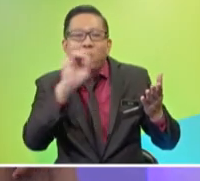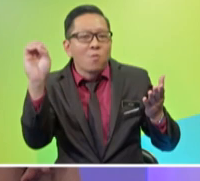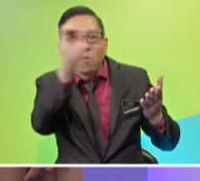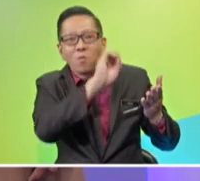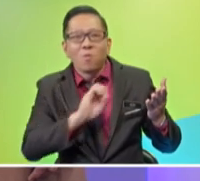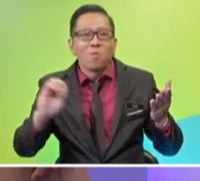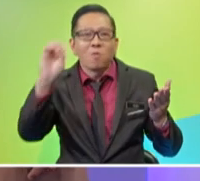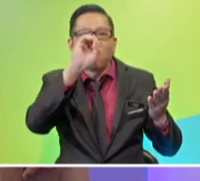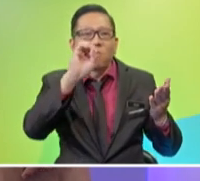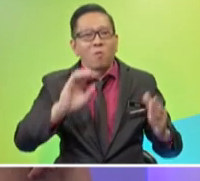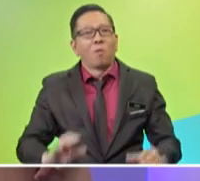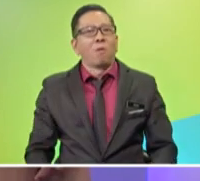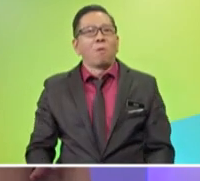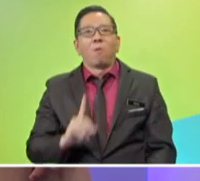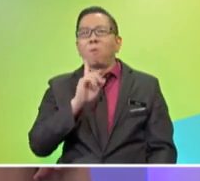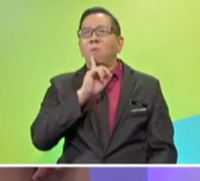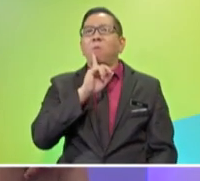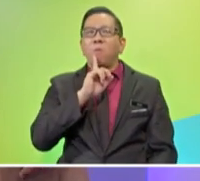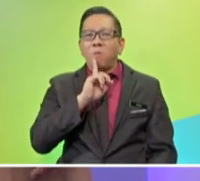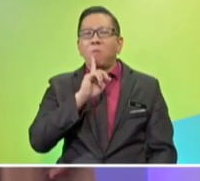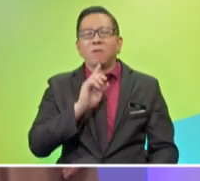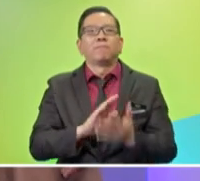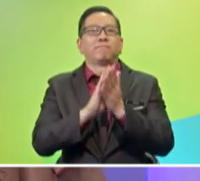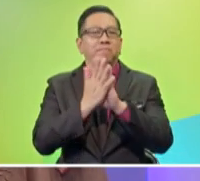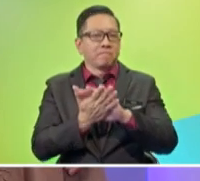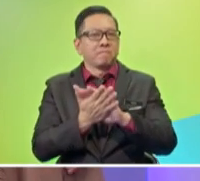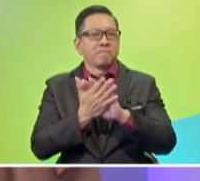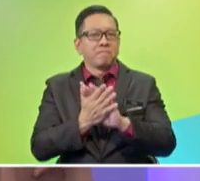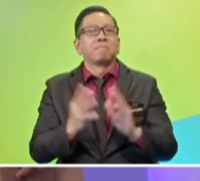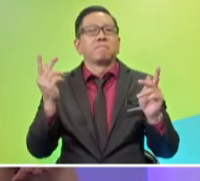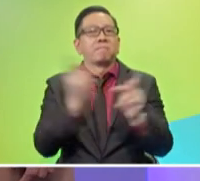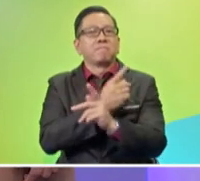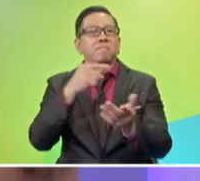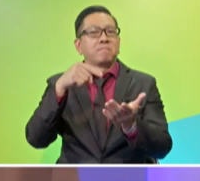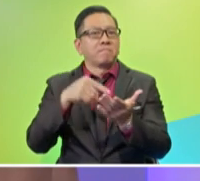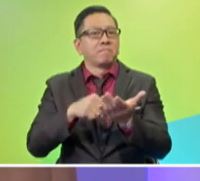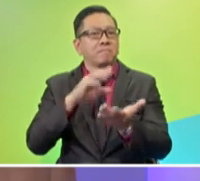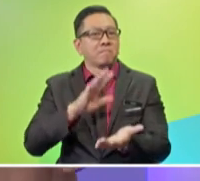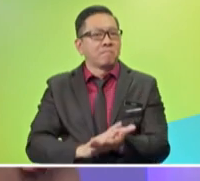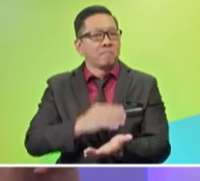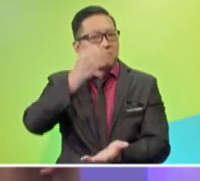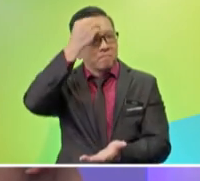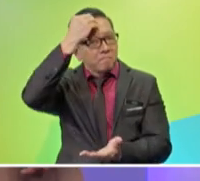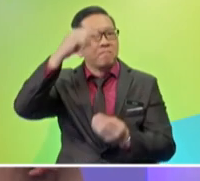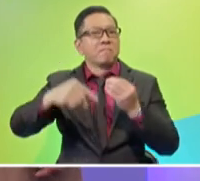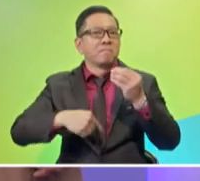tak ada apa-apa. Okey. Jadi hari ini kita akan belajar SP, iaitu